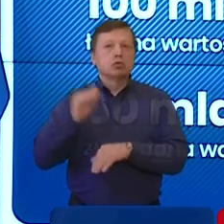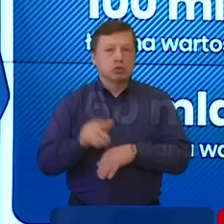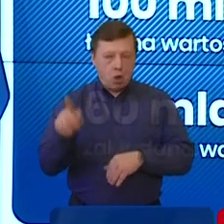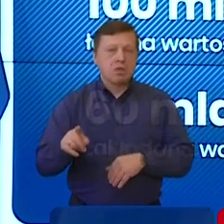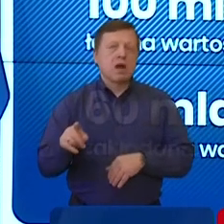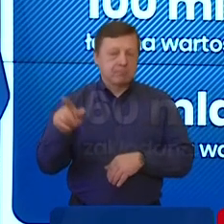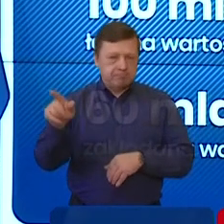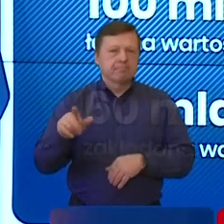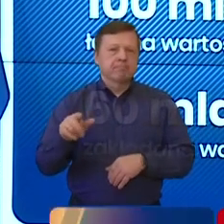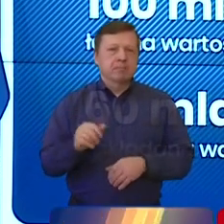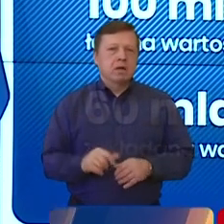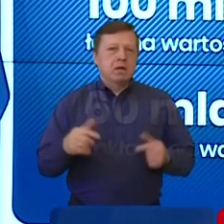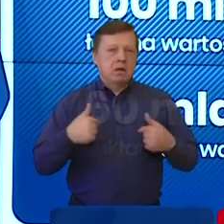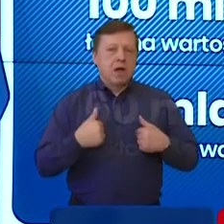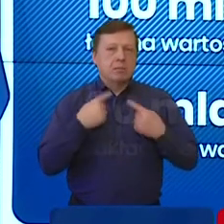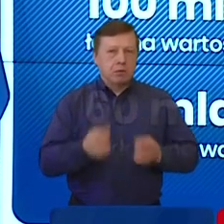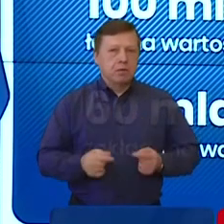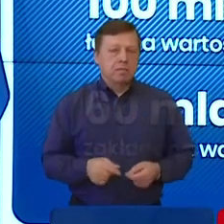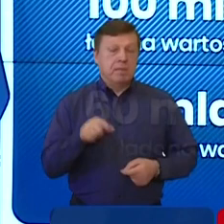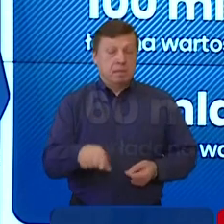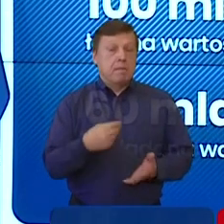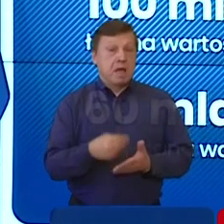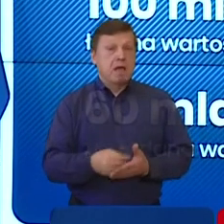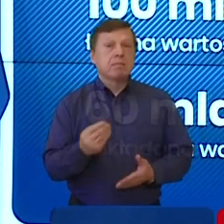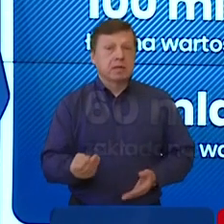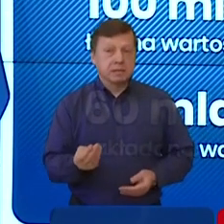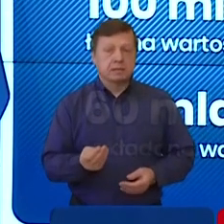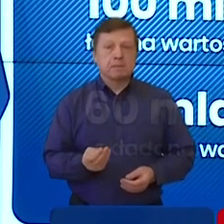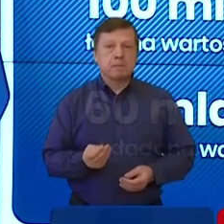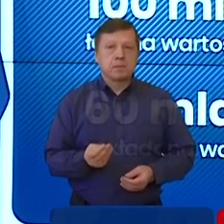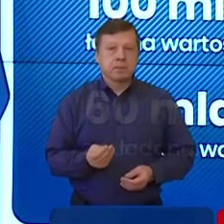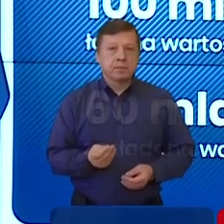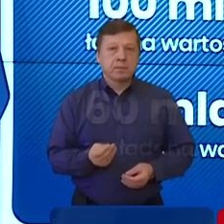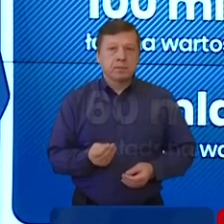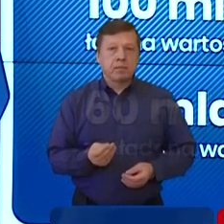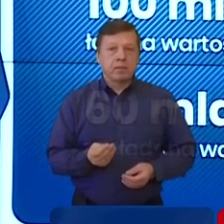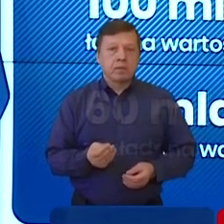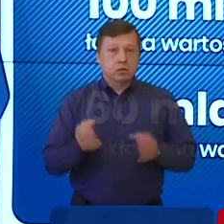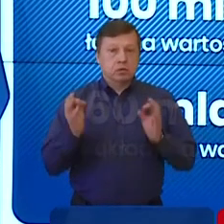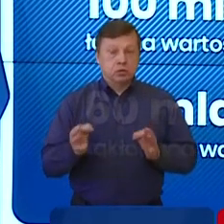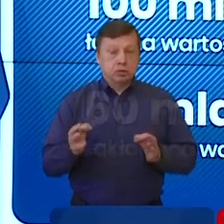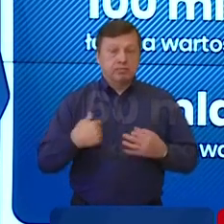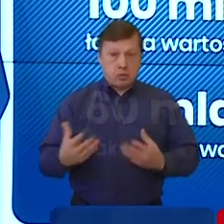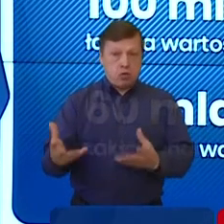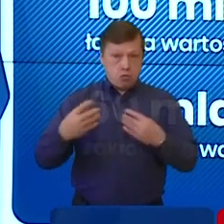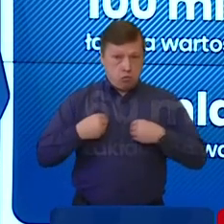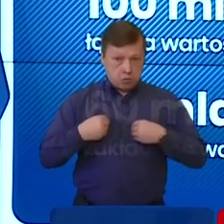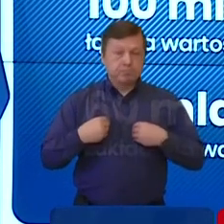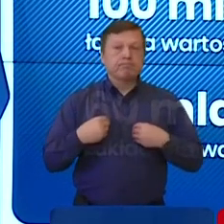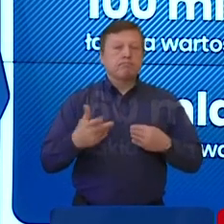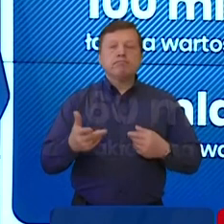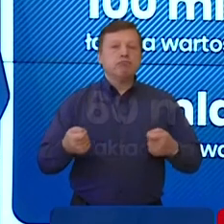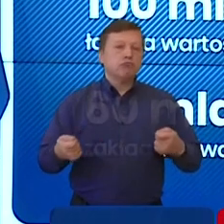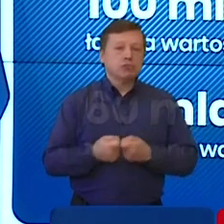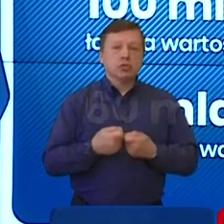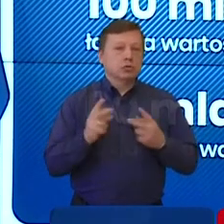została otrzymana. Przy czym podkreślam, że to są środki, które tutaj pozyskujemy ze współpracy z